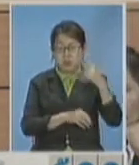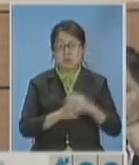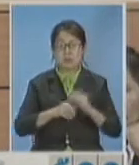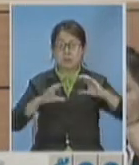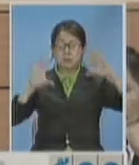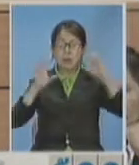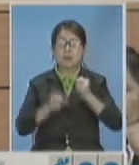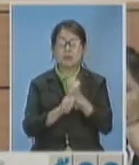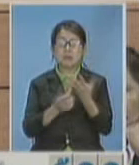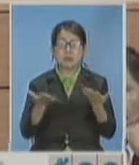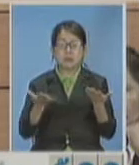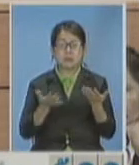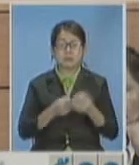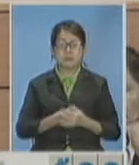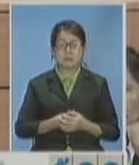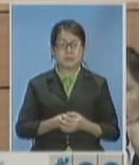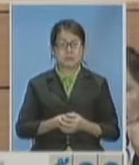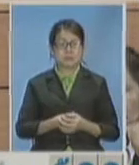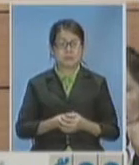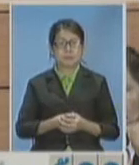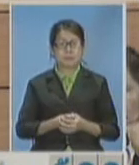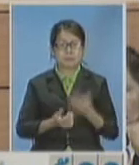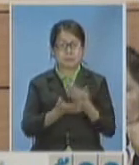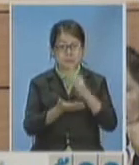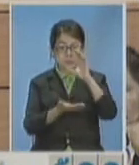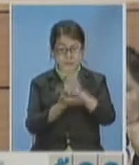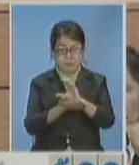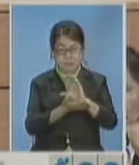าลนี้ทำอะไรได้บ้างงบประมาณ